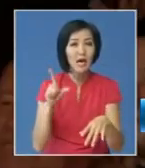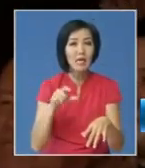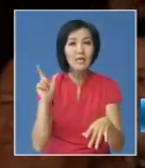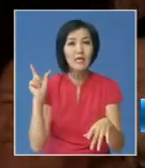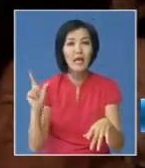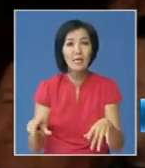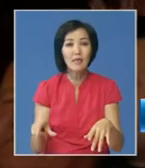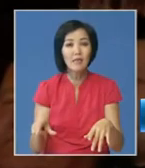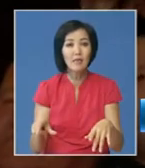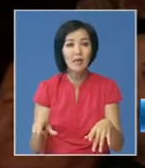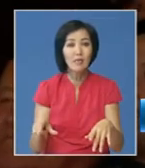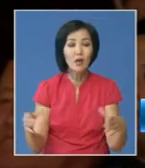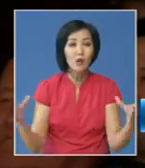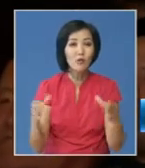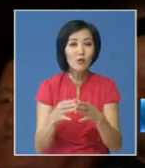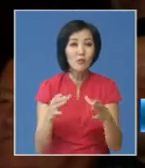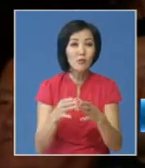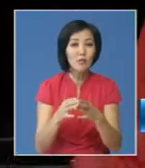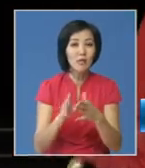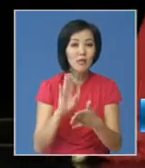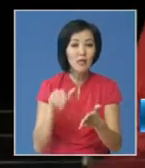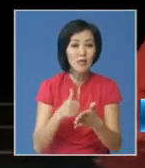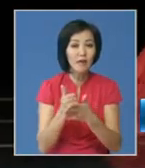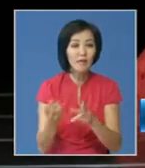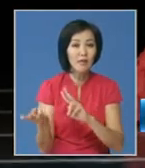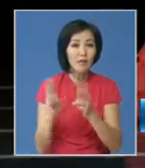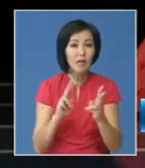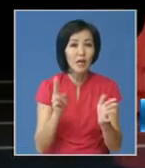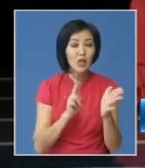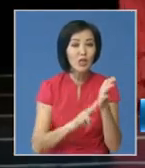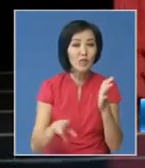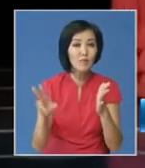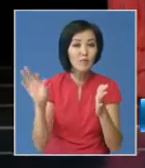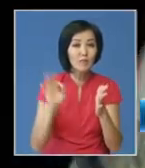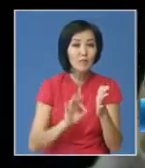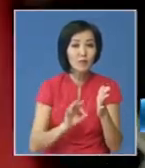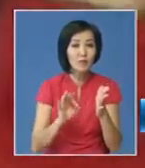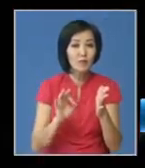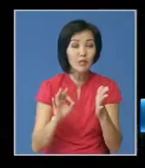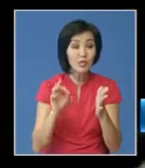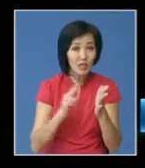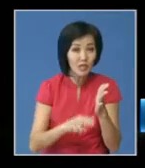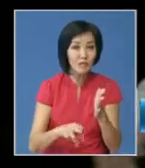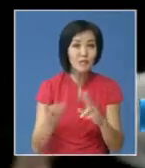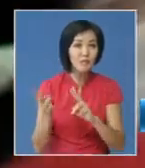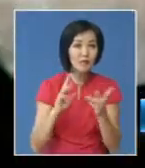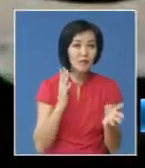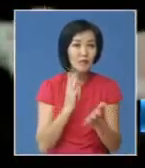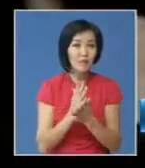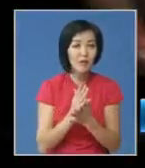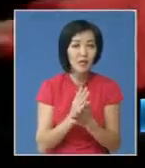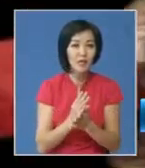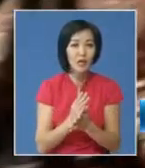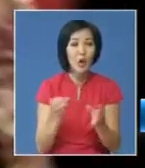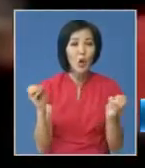туынды ұжымының бойтұмары іспеттес. Ансамбль шығармашылығында 70-тен астам би мен би қойылымдары бар болса, бұл кеште 10 шақтысы